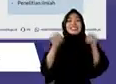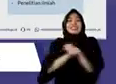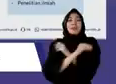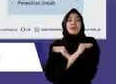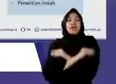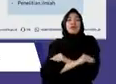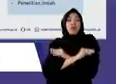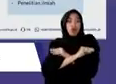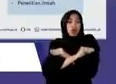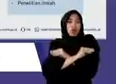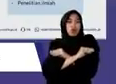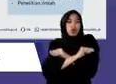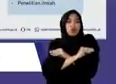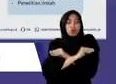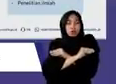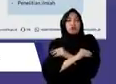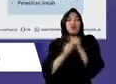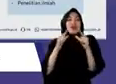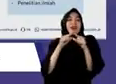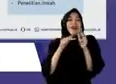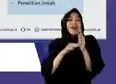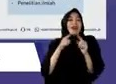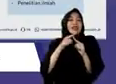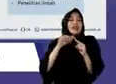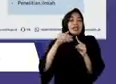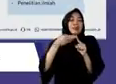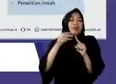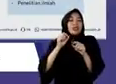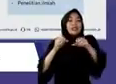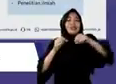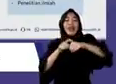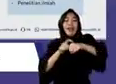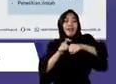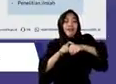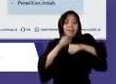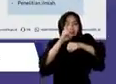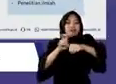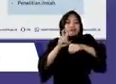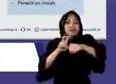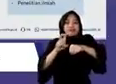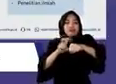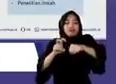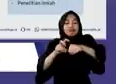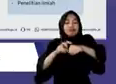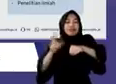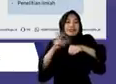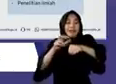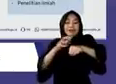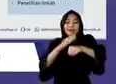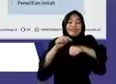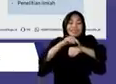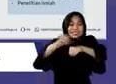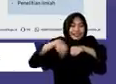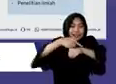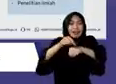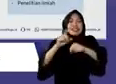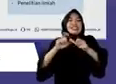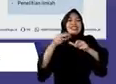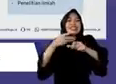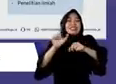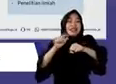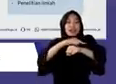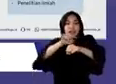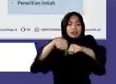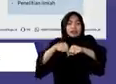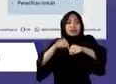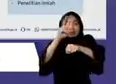mempertimbangkan berbagai antibodi dan sel. Oleh karena itu, perubahan atau mutasi pada virus tidak membuat